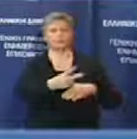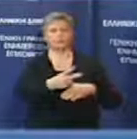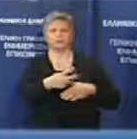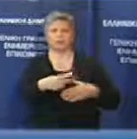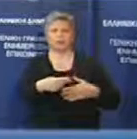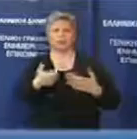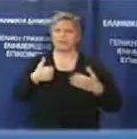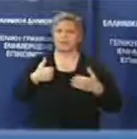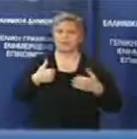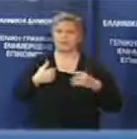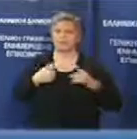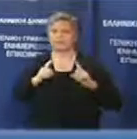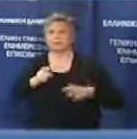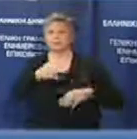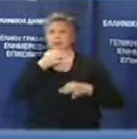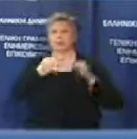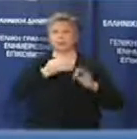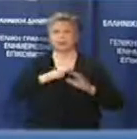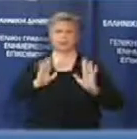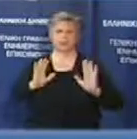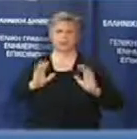Επομένως, δεν μπαίνουν τέτοια ζητήματα.